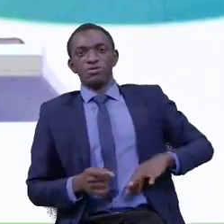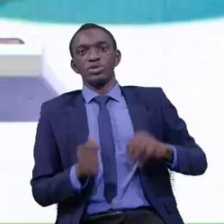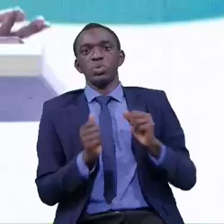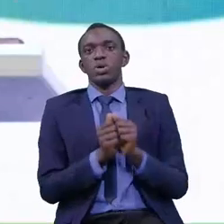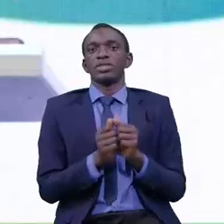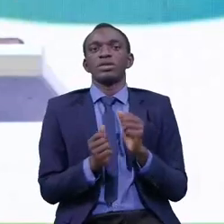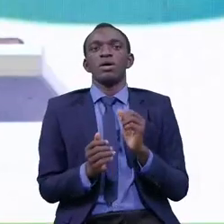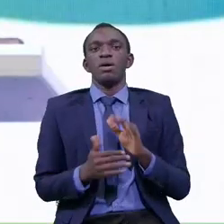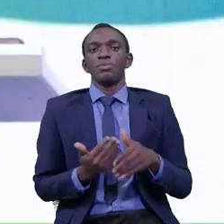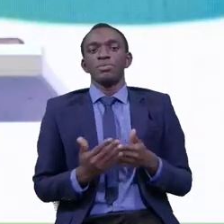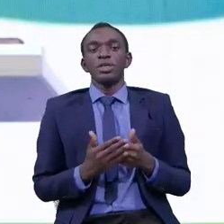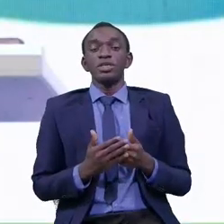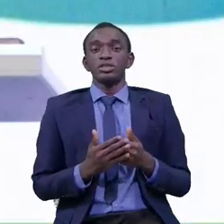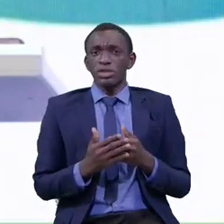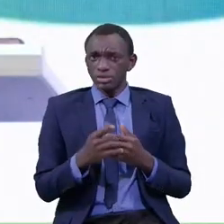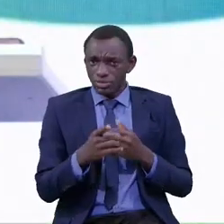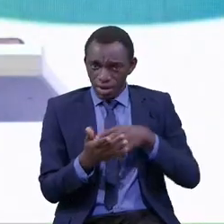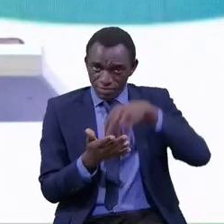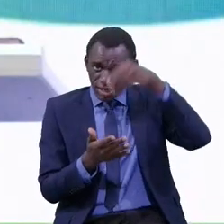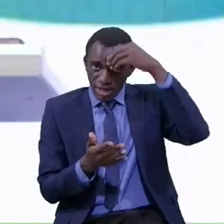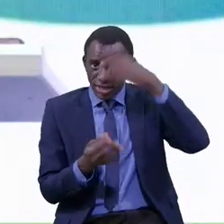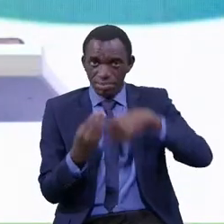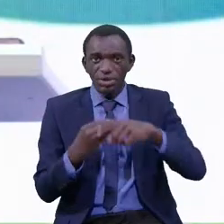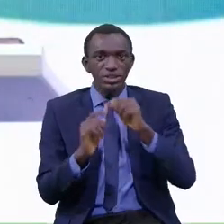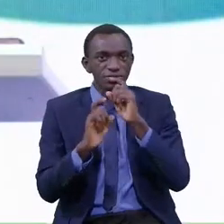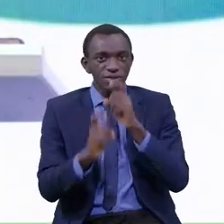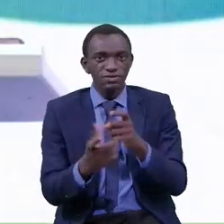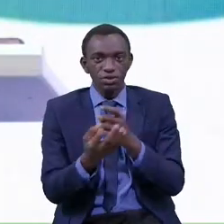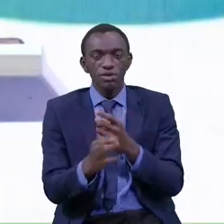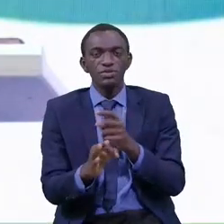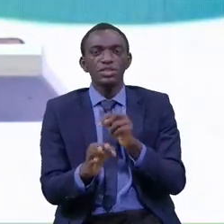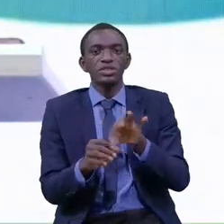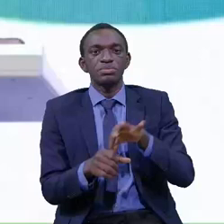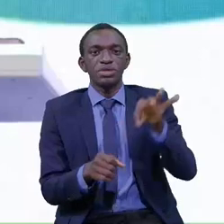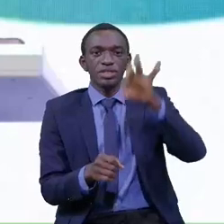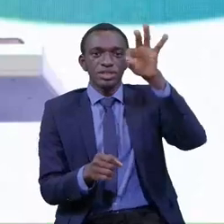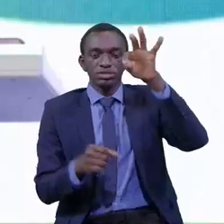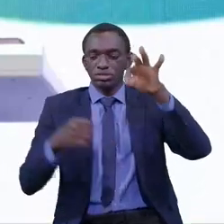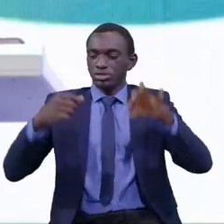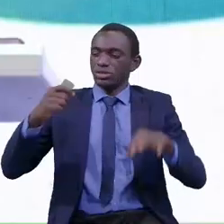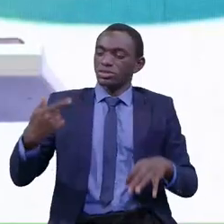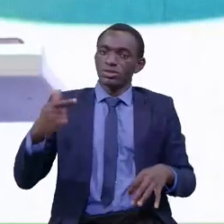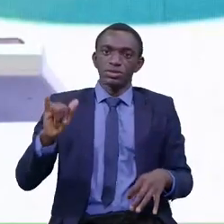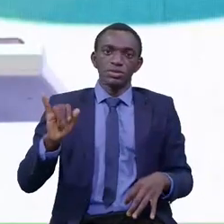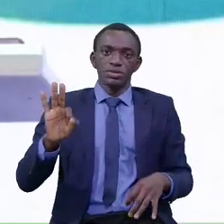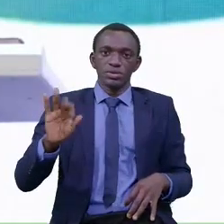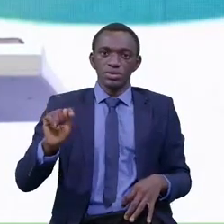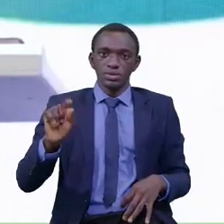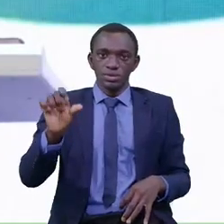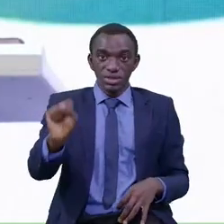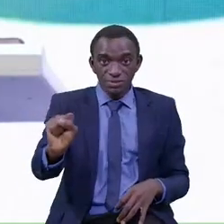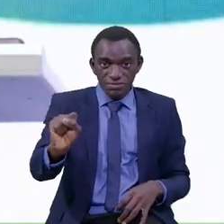Est-ce que vous avez entendu parler des dons de l'Esprit au pluriel? Les dons de l'Esprit.